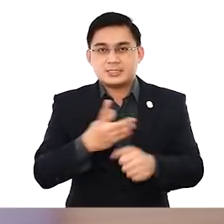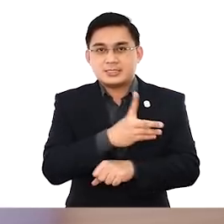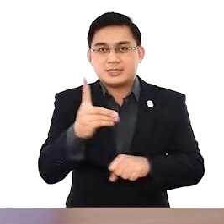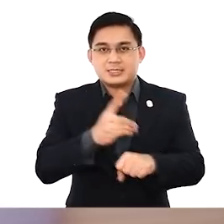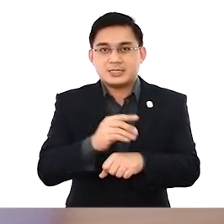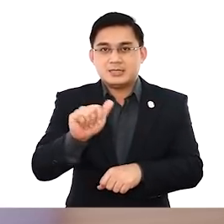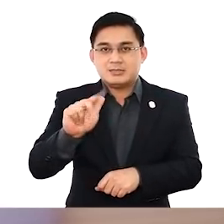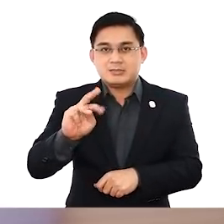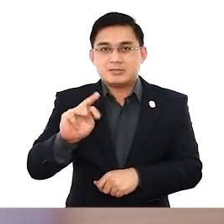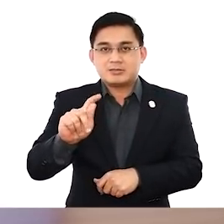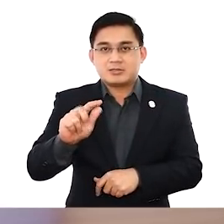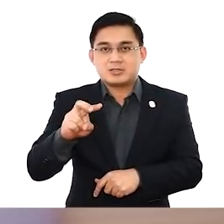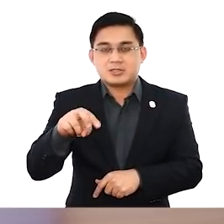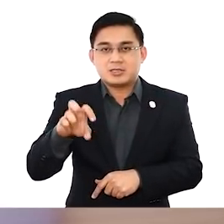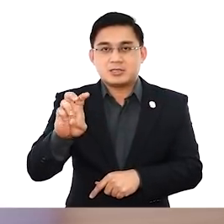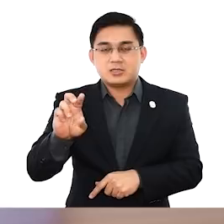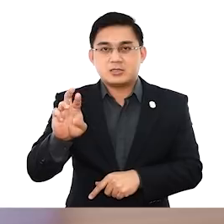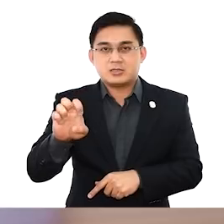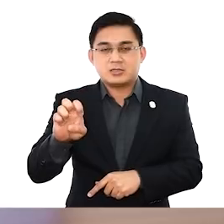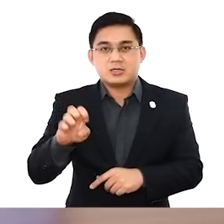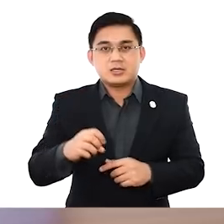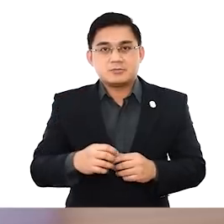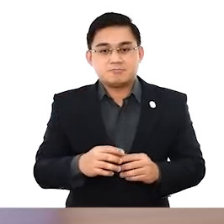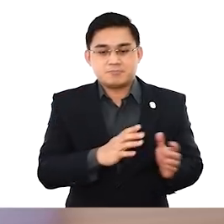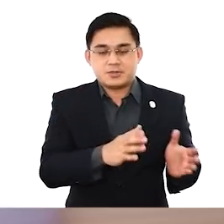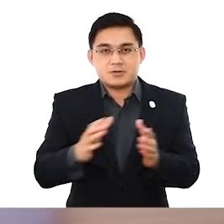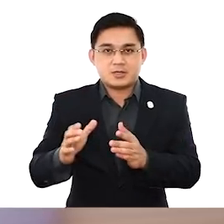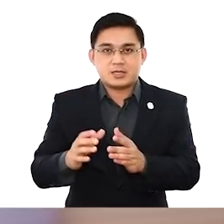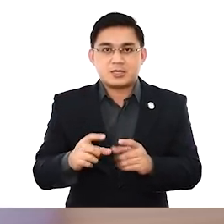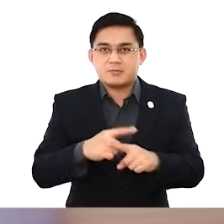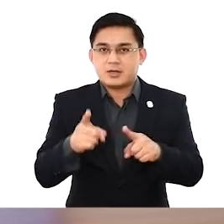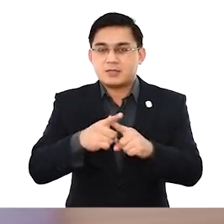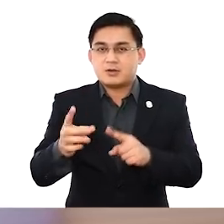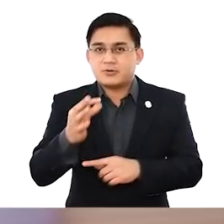distrito ng Antique, kung saan naghanda sila ng iba't ibang pagkain para